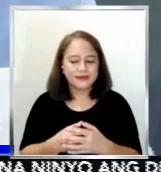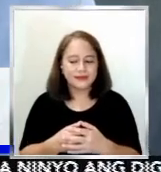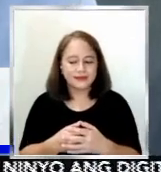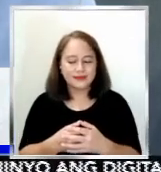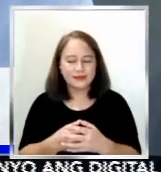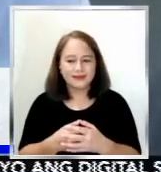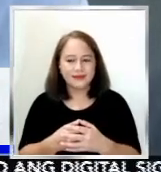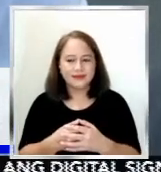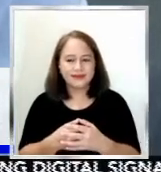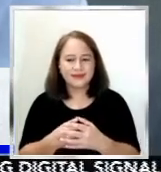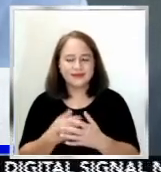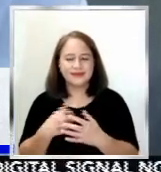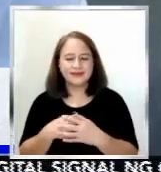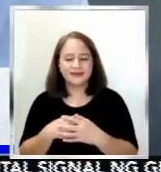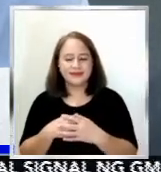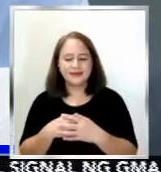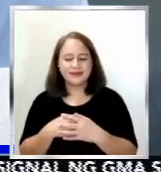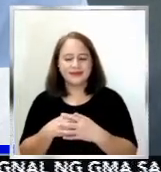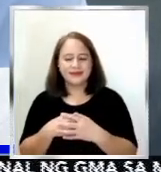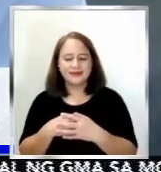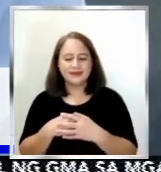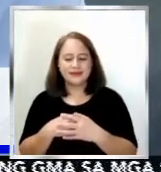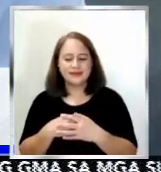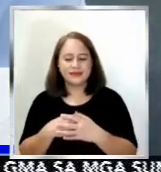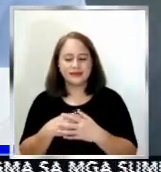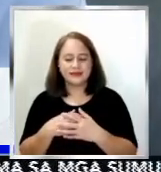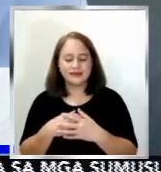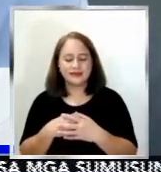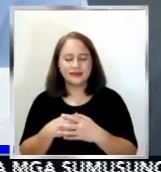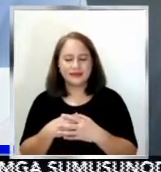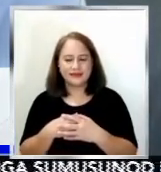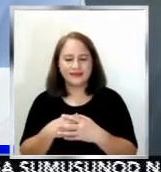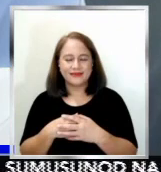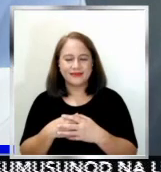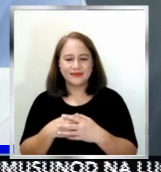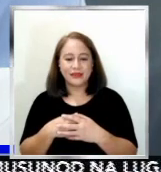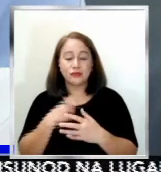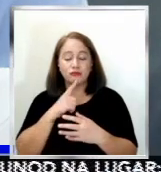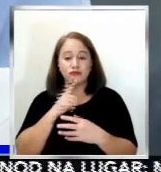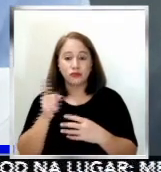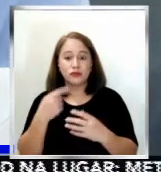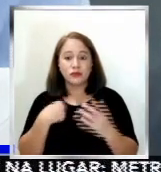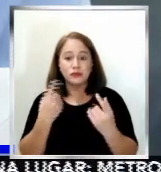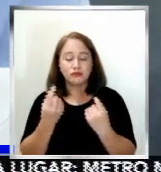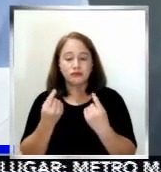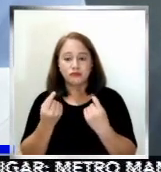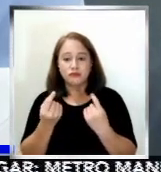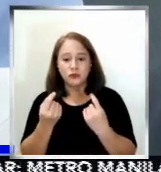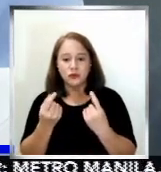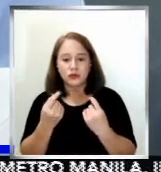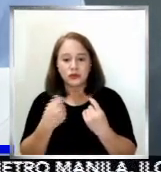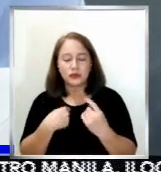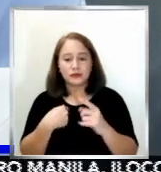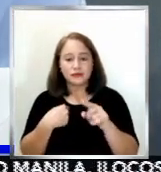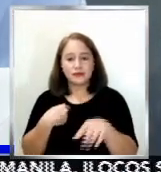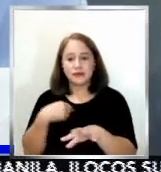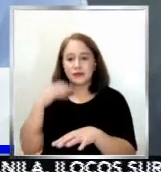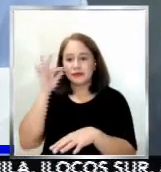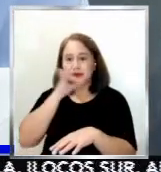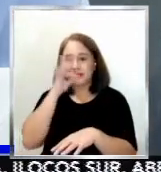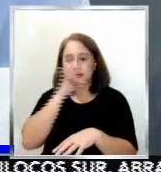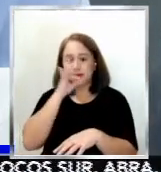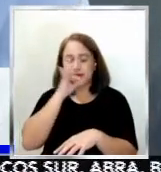to mainland Chinese also. In fact, no Filipinos